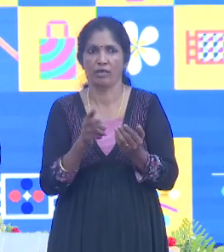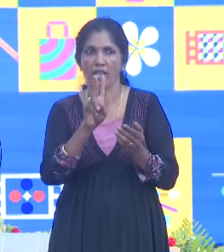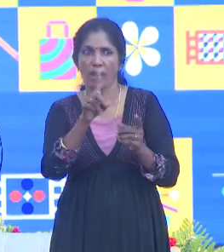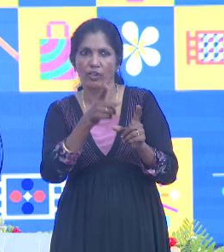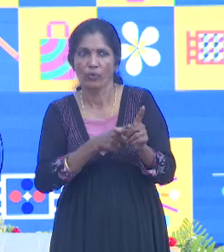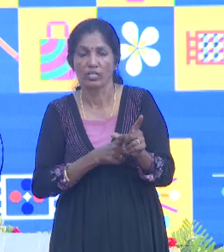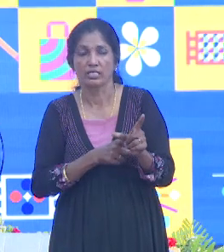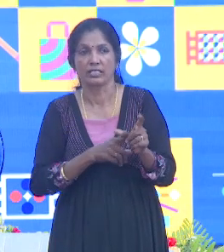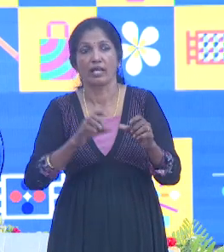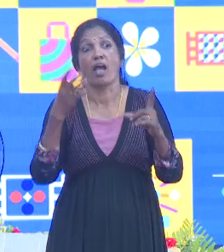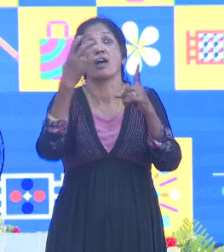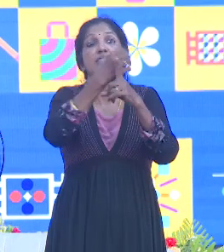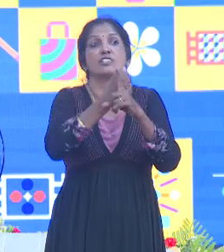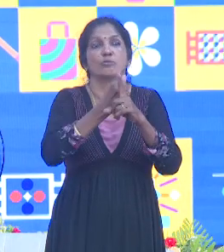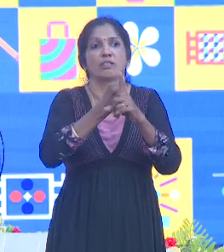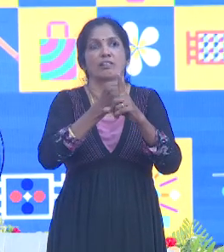2 വർഷത്തെ നേട്ടമാണ്.